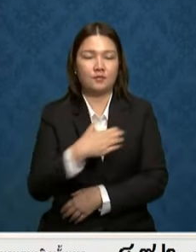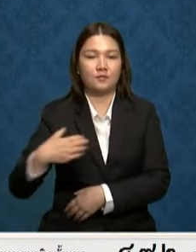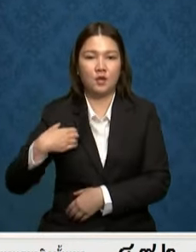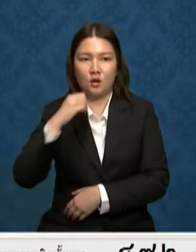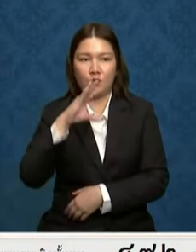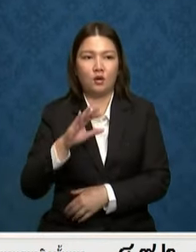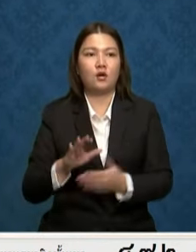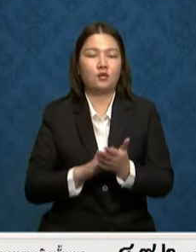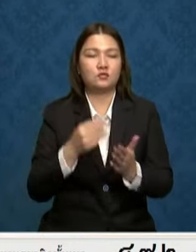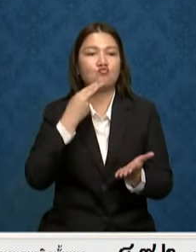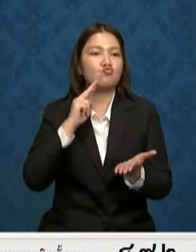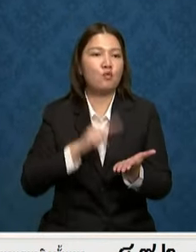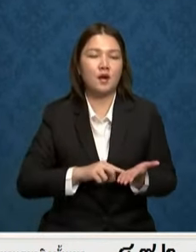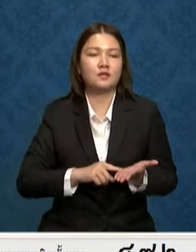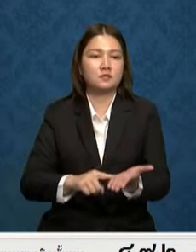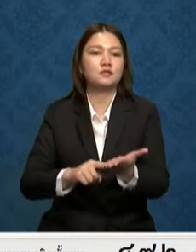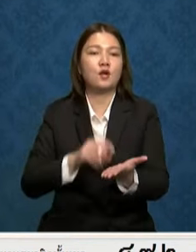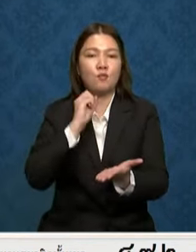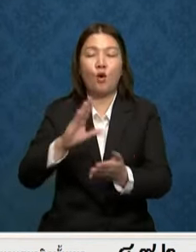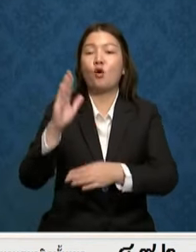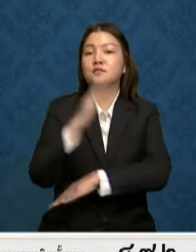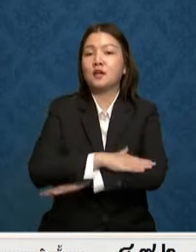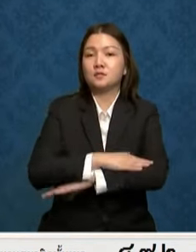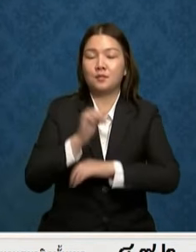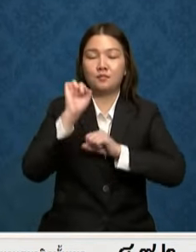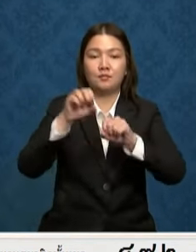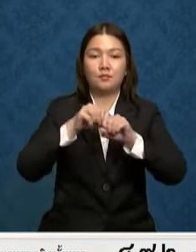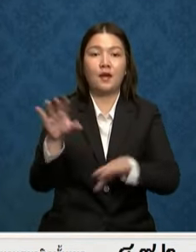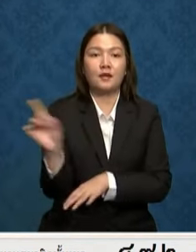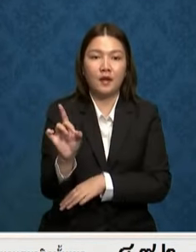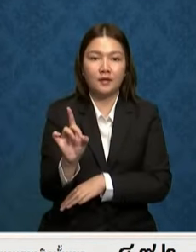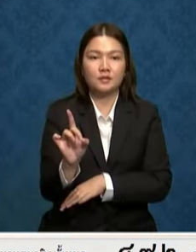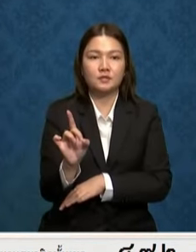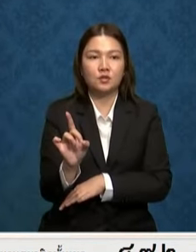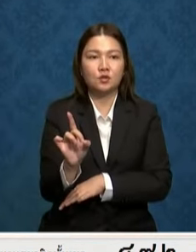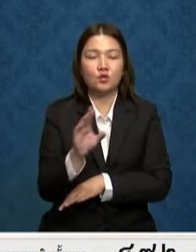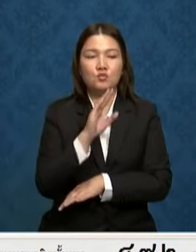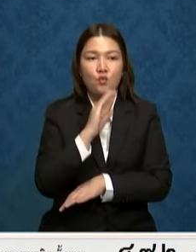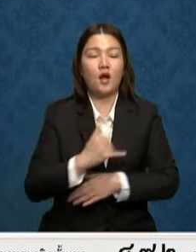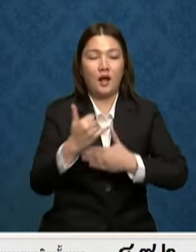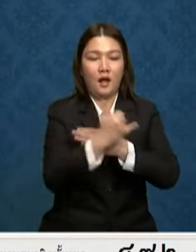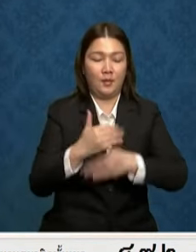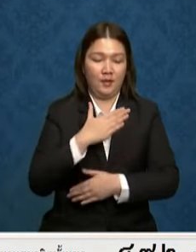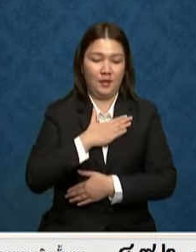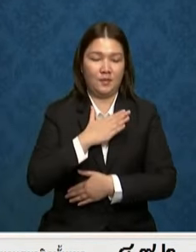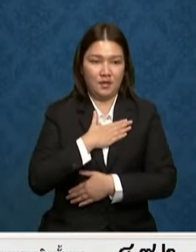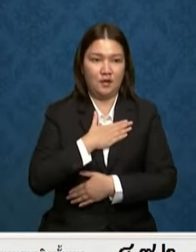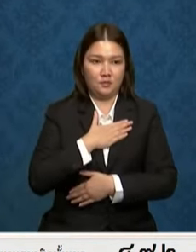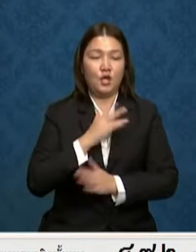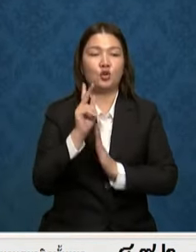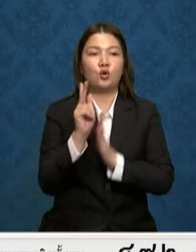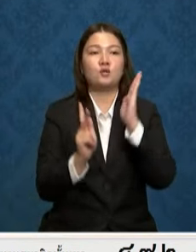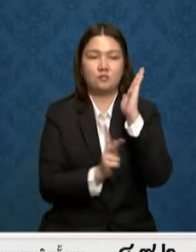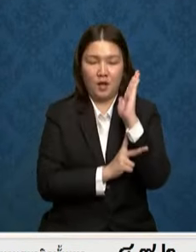เขียนจดหมายเปิดผนึกถึงหนังสือพิมพ์เพื่อชี้แจงว่าแม้เอ่อแม้ว่าจะแม้ว่าประเทศข้าพเจ้าจะมีเอ่อกฎหมาย